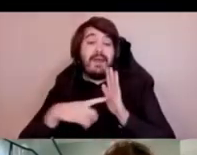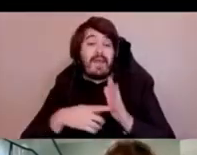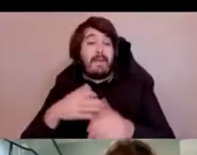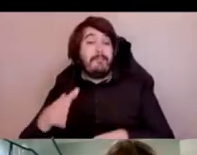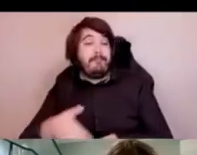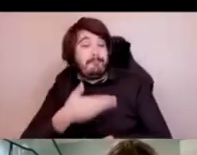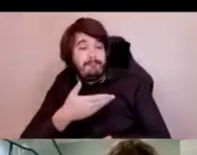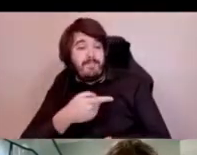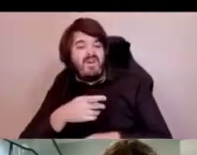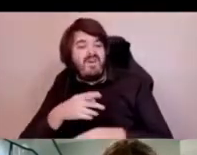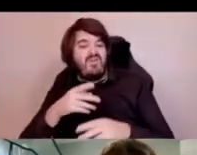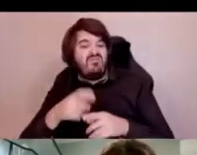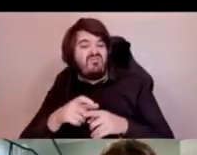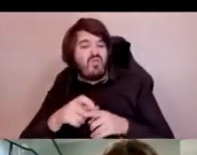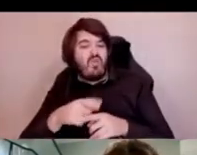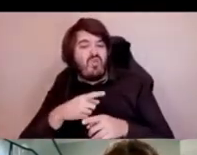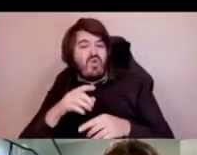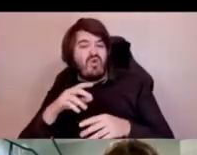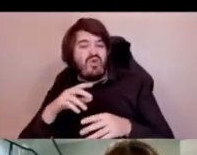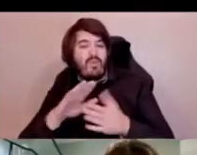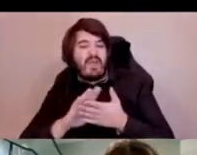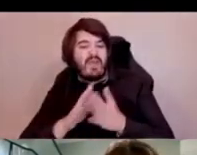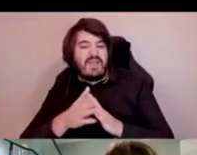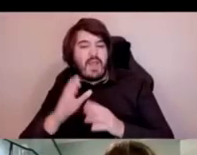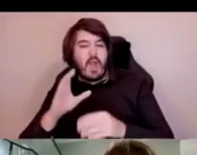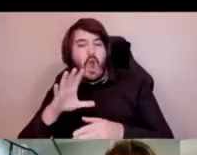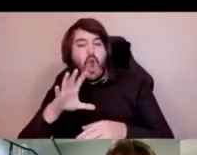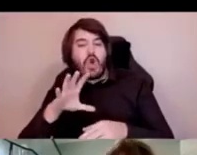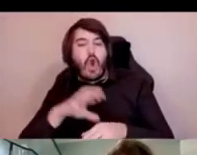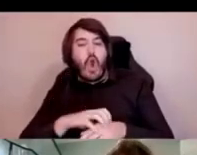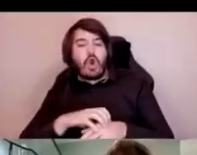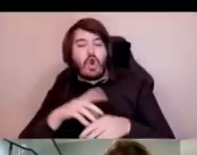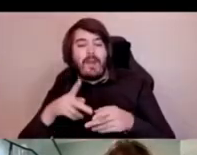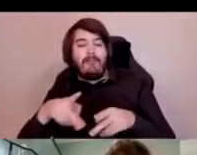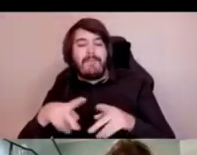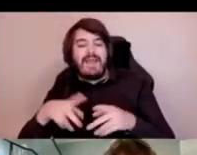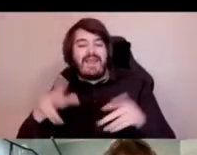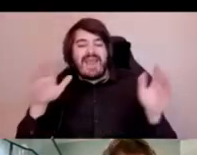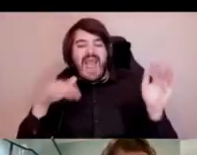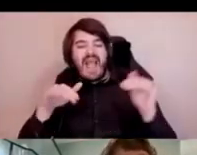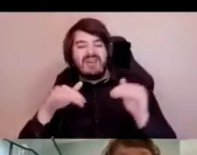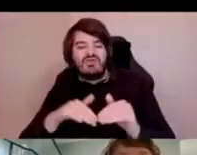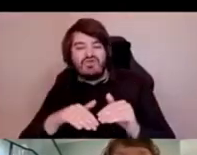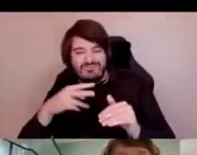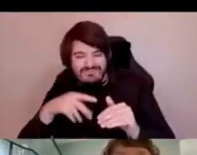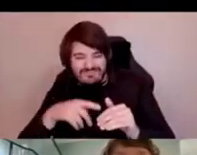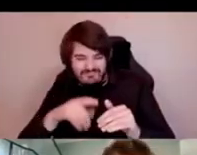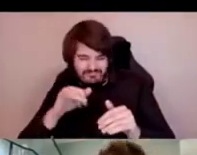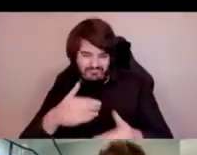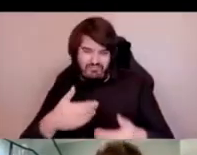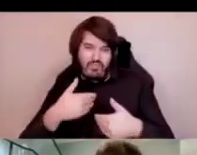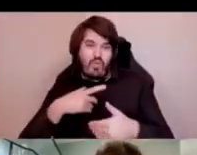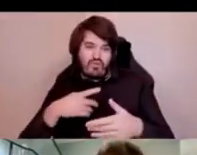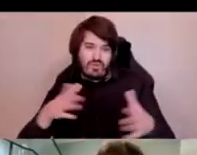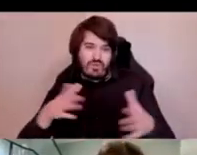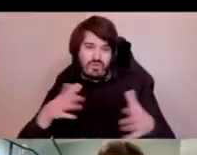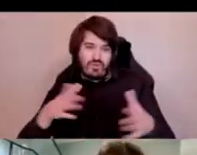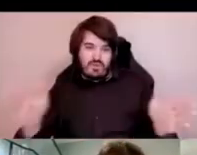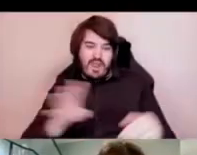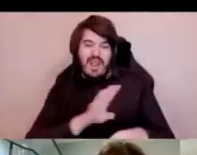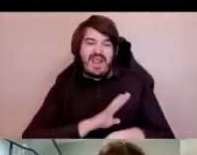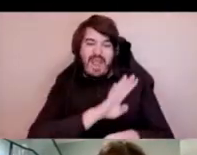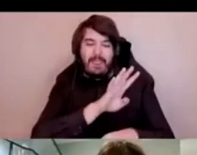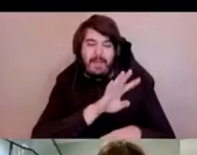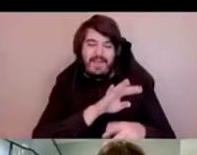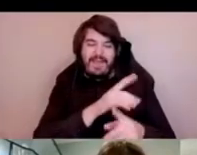exemple, Croque Paysage nous propose une planche de culture de 4 pieds